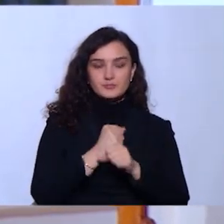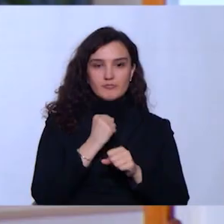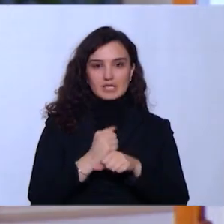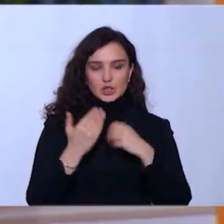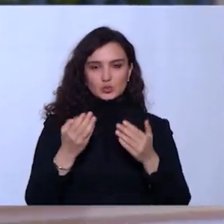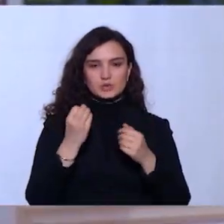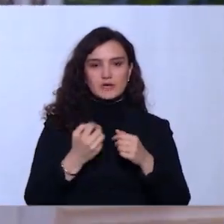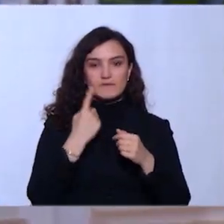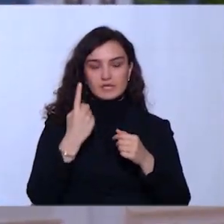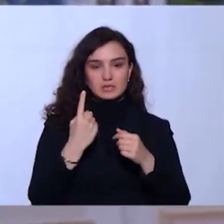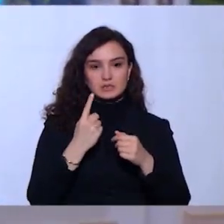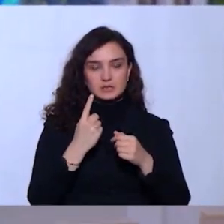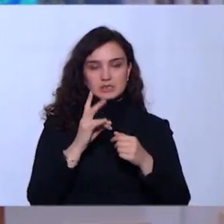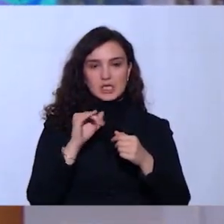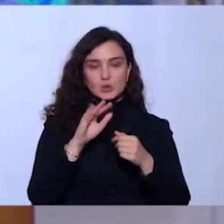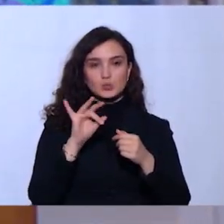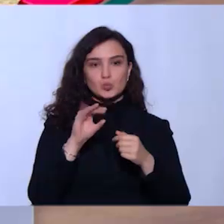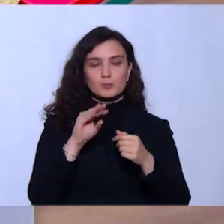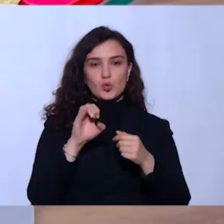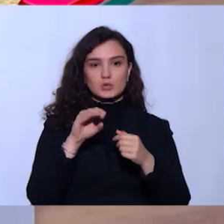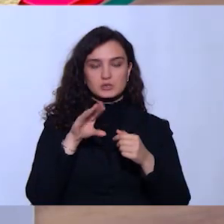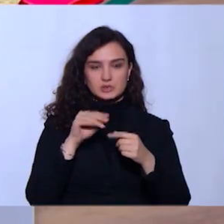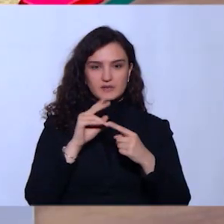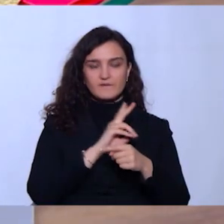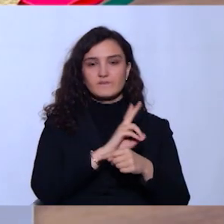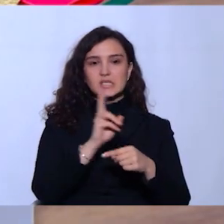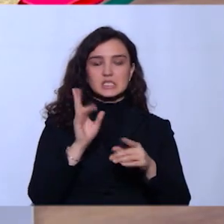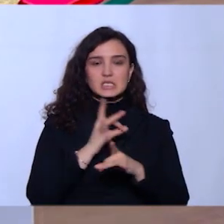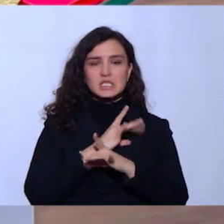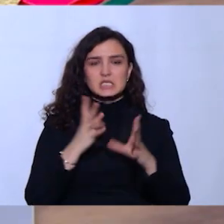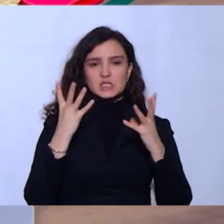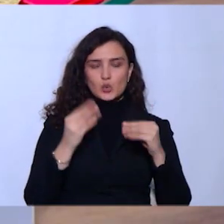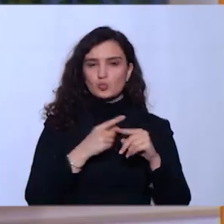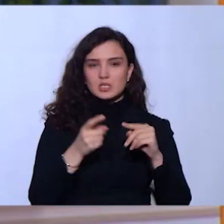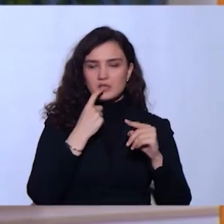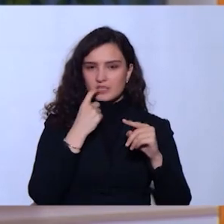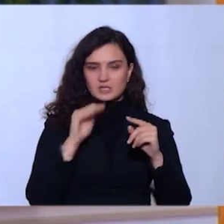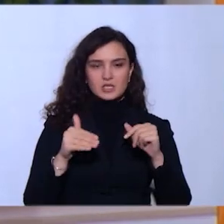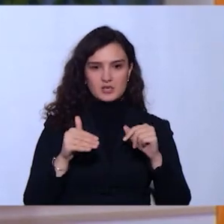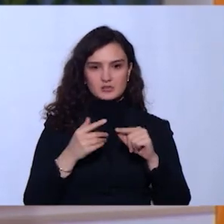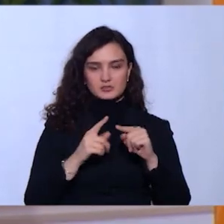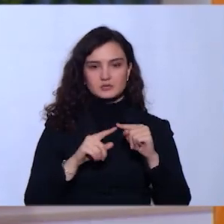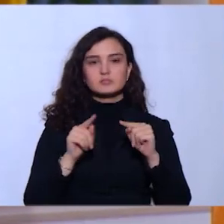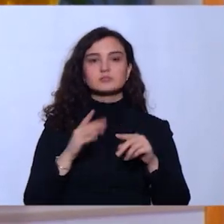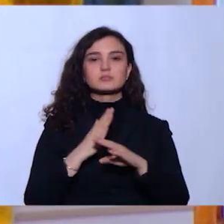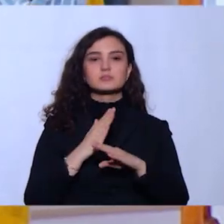კიდე ერთი ნატურმორტი მათთვის, ვის დღესასწაულზეც კვერცხი არ არის და არც პასკა და